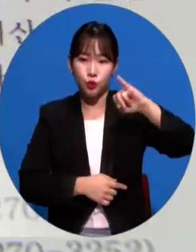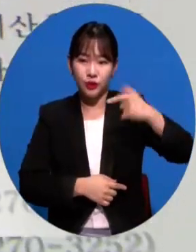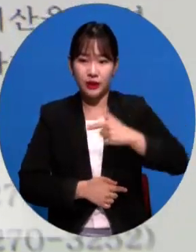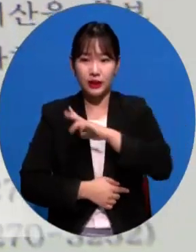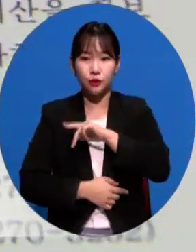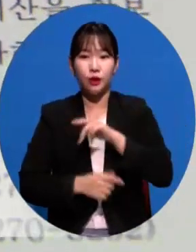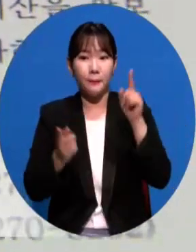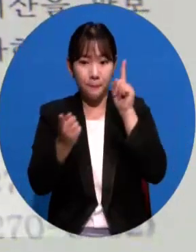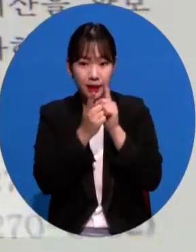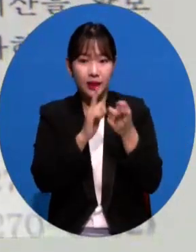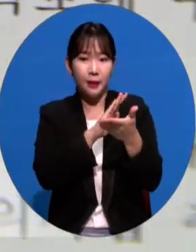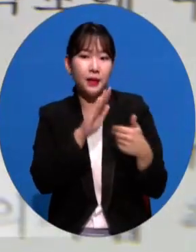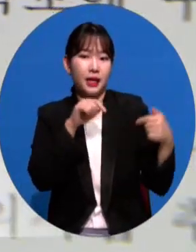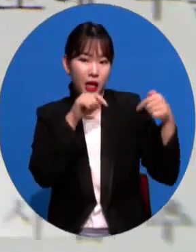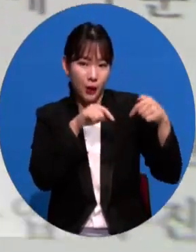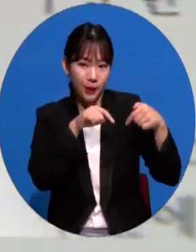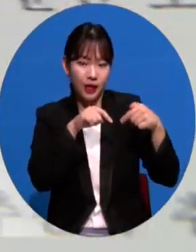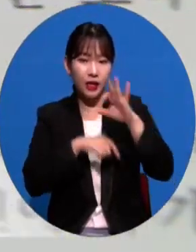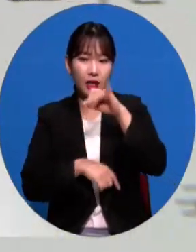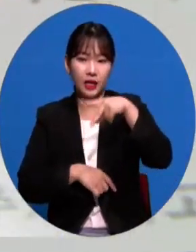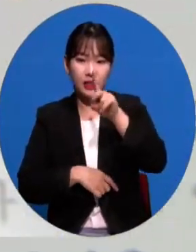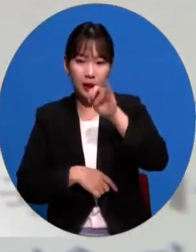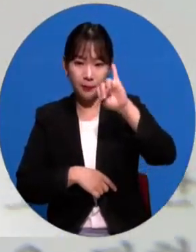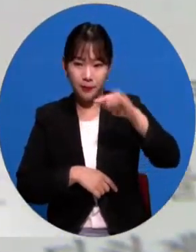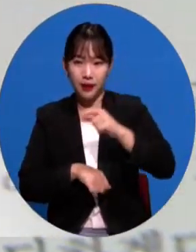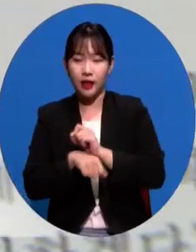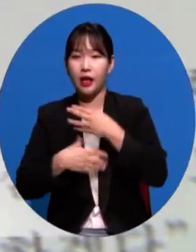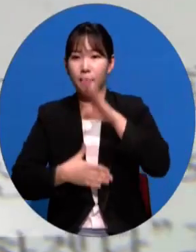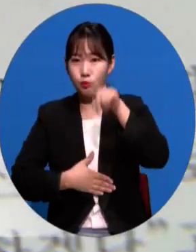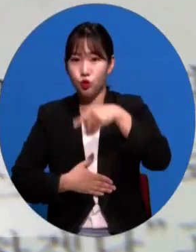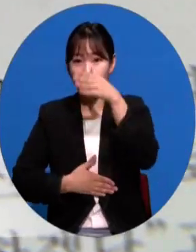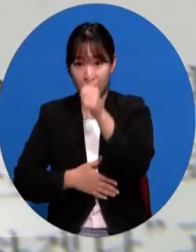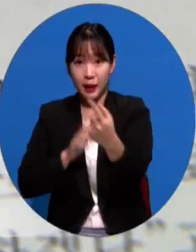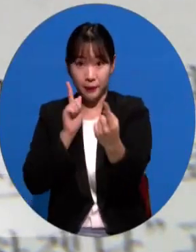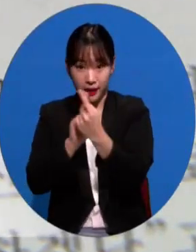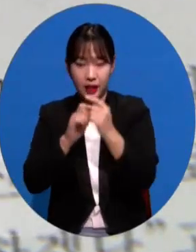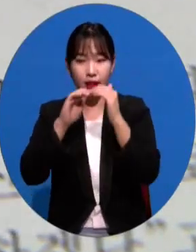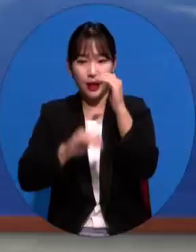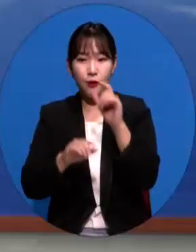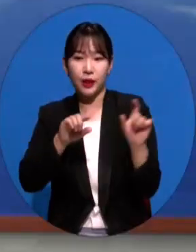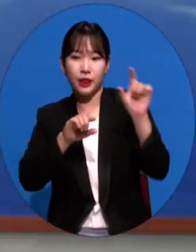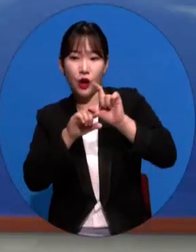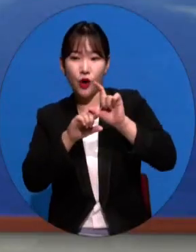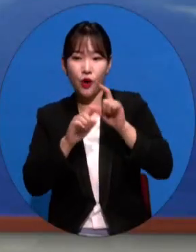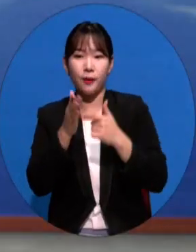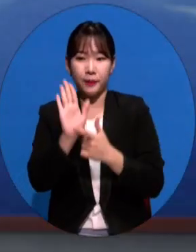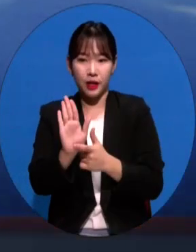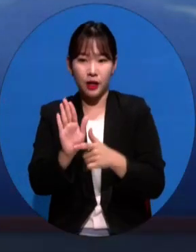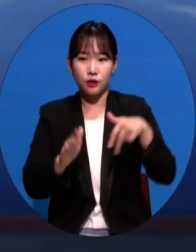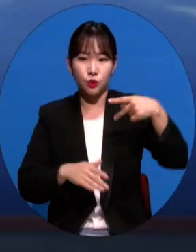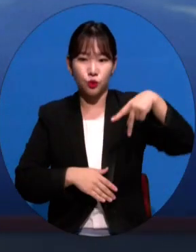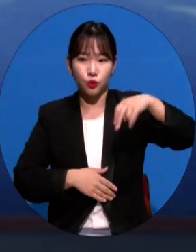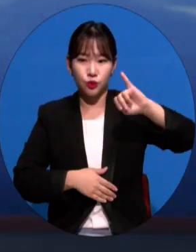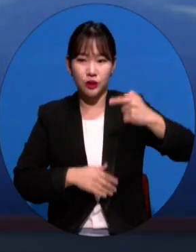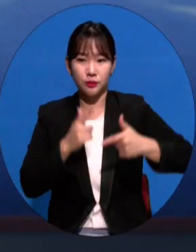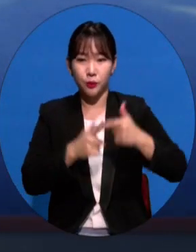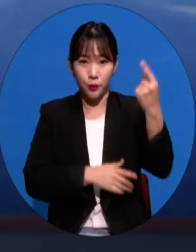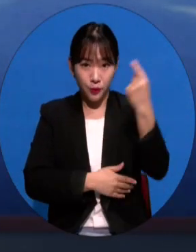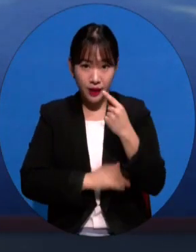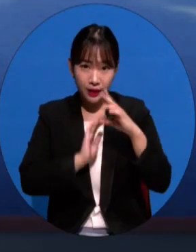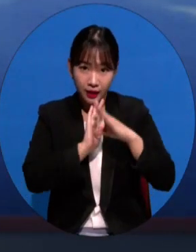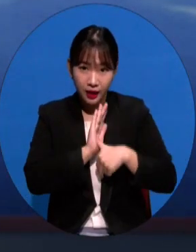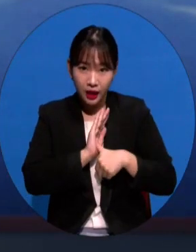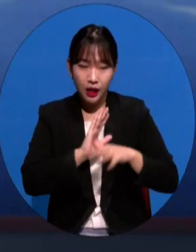사전협의하고 이상민 행정안전부 장관을 만났다는 내용이 추가됐습니다 조수진 의원의 목포 방문